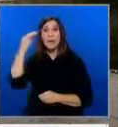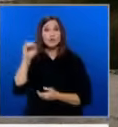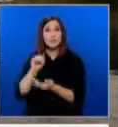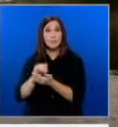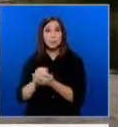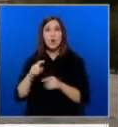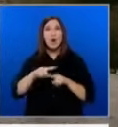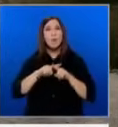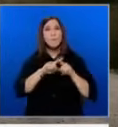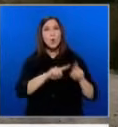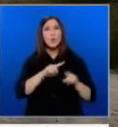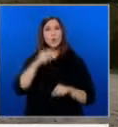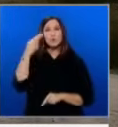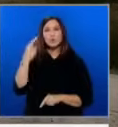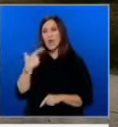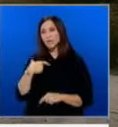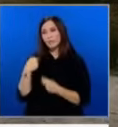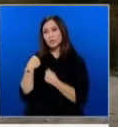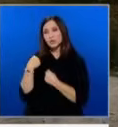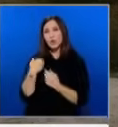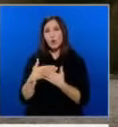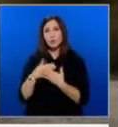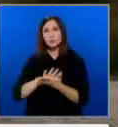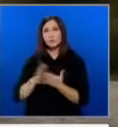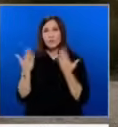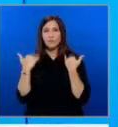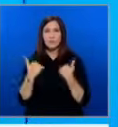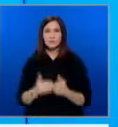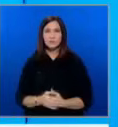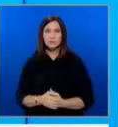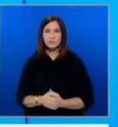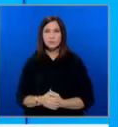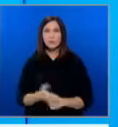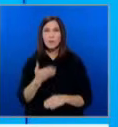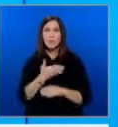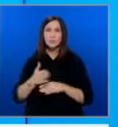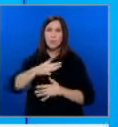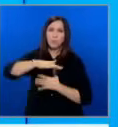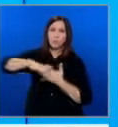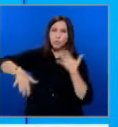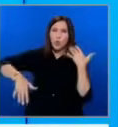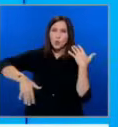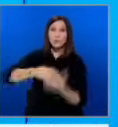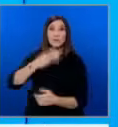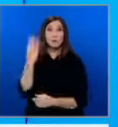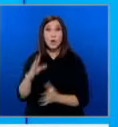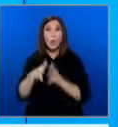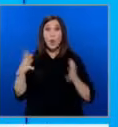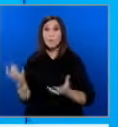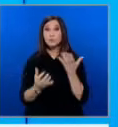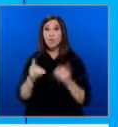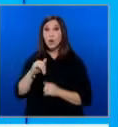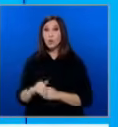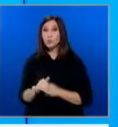прокуратурата се самосезира относно замърсяването на въздуха. Продължават да бушуват трите големи